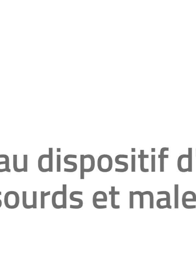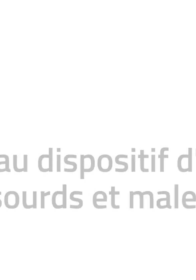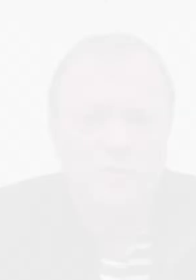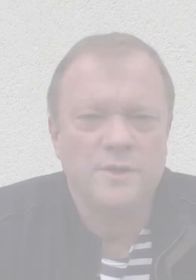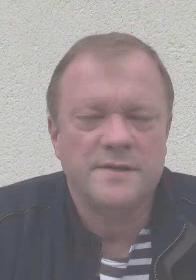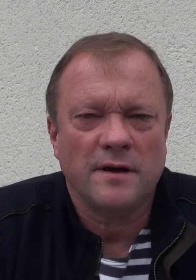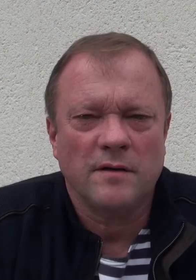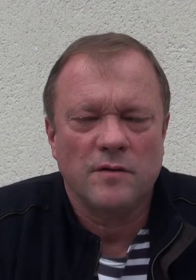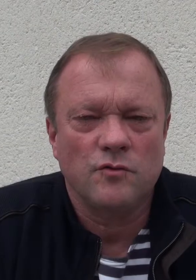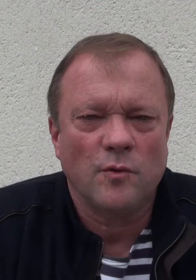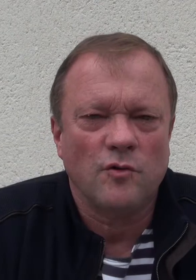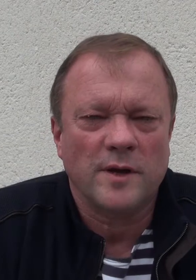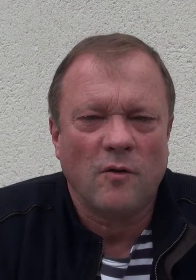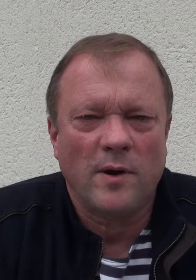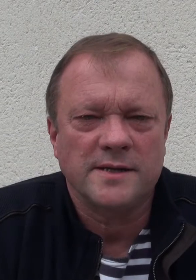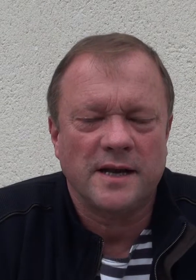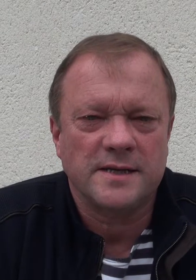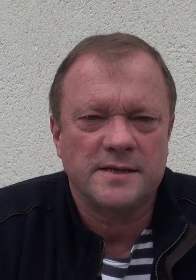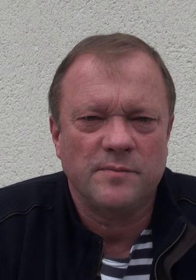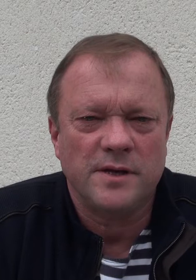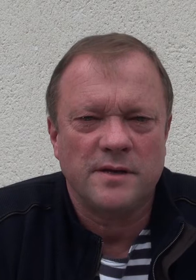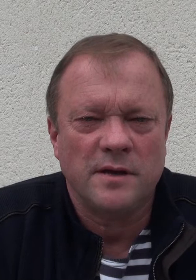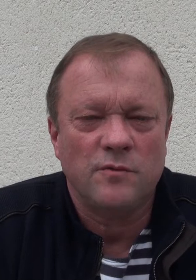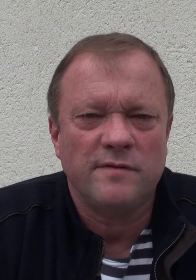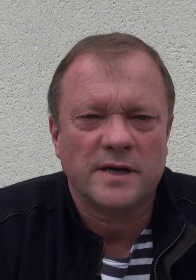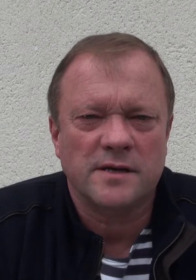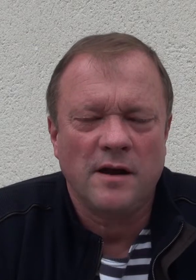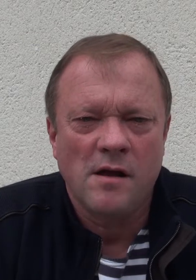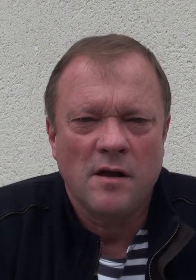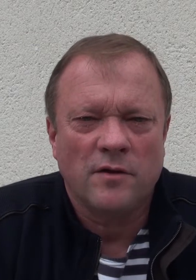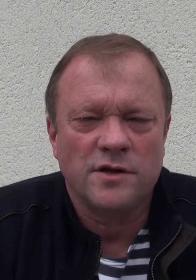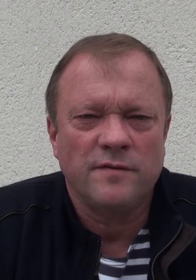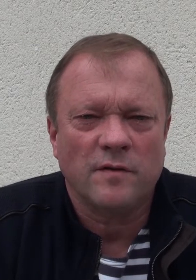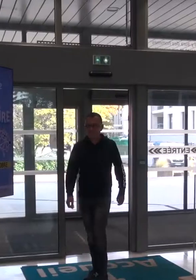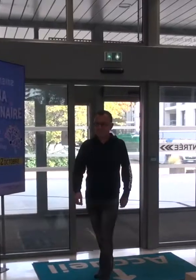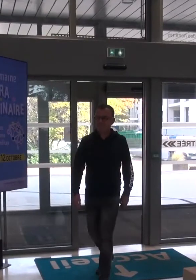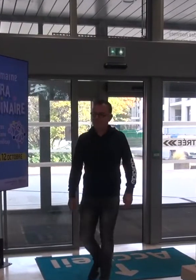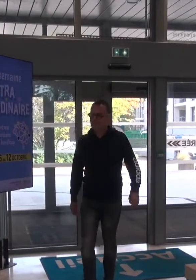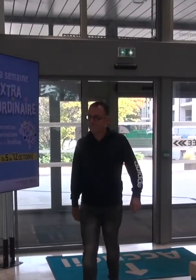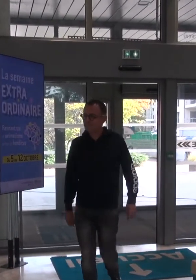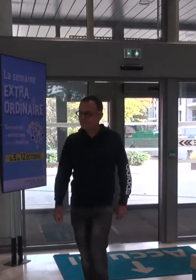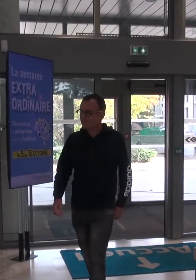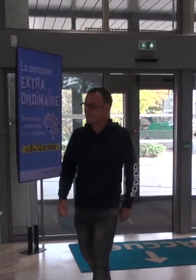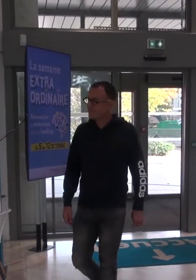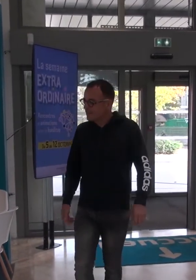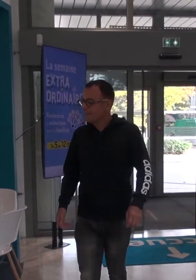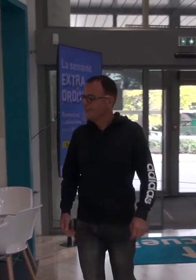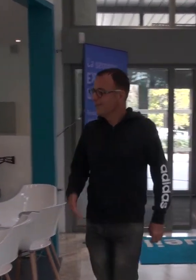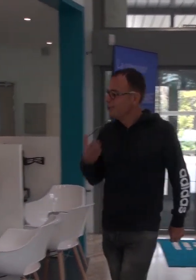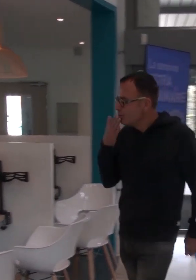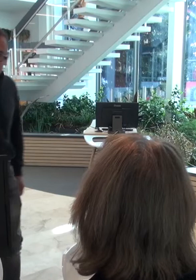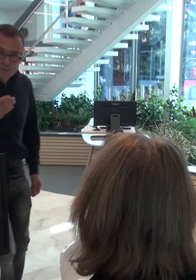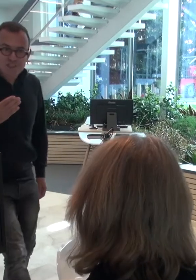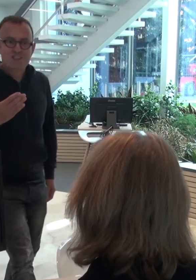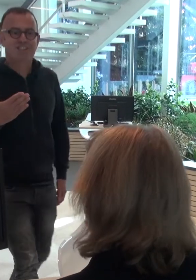La loi de 2005 nous demande de mettre en place l'accessibilité universelle dans les différents services de notre ville.